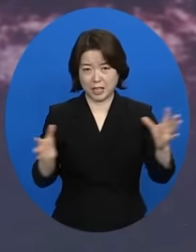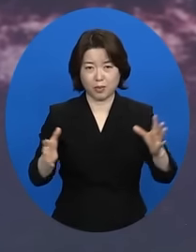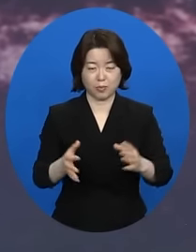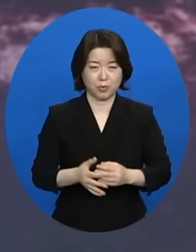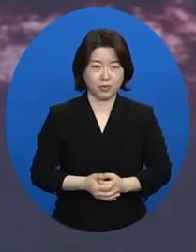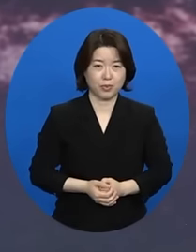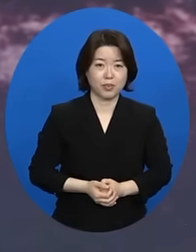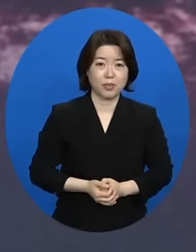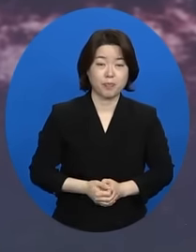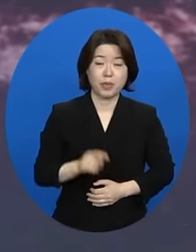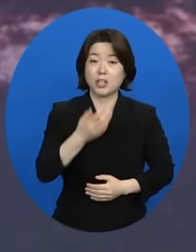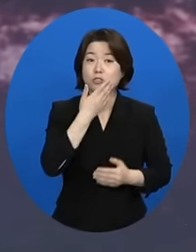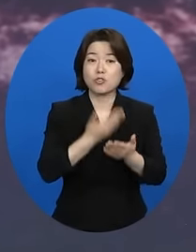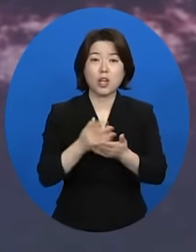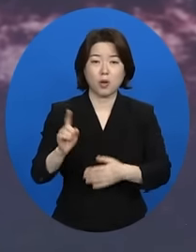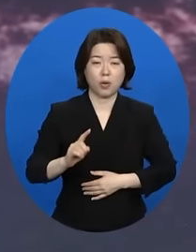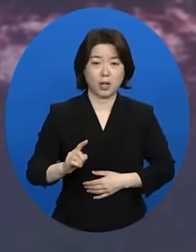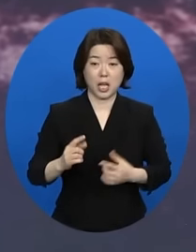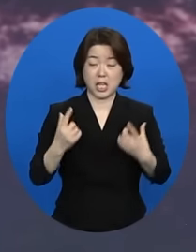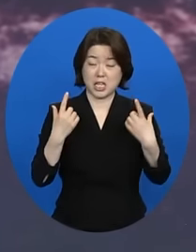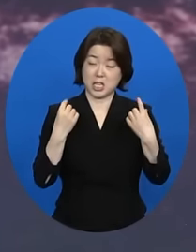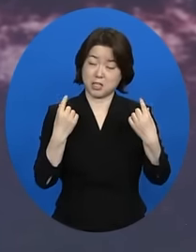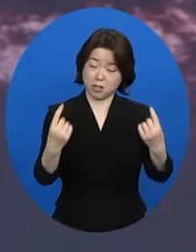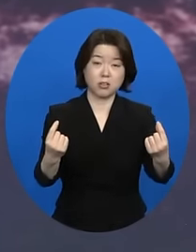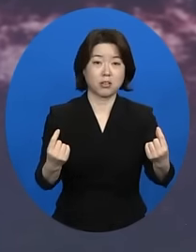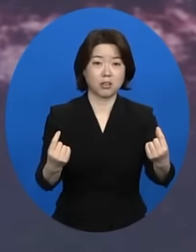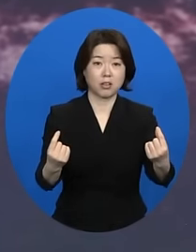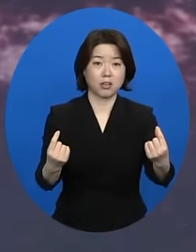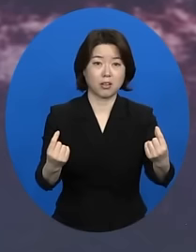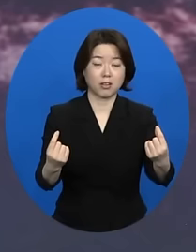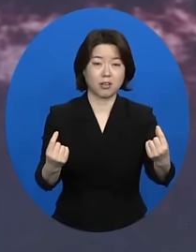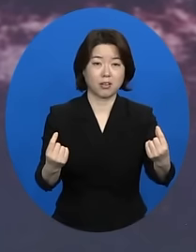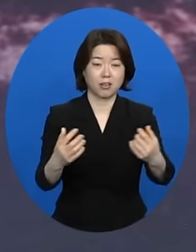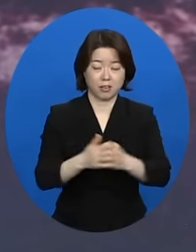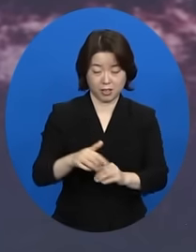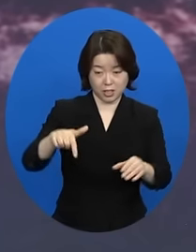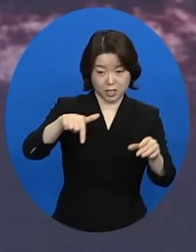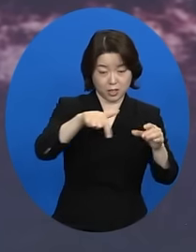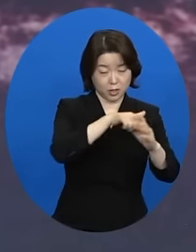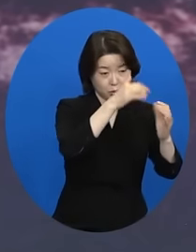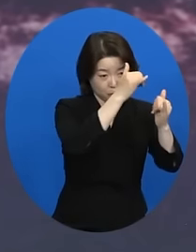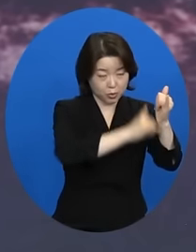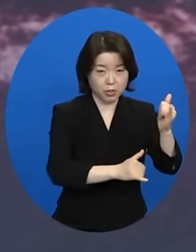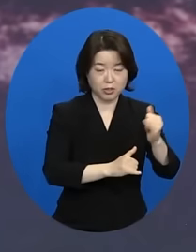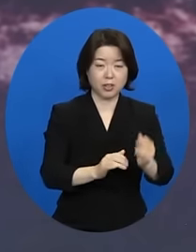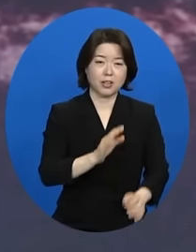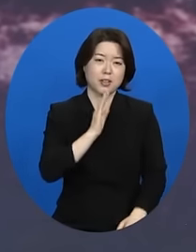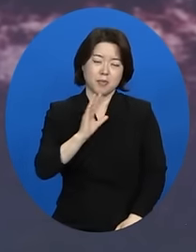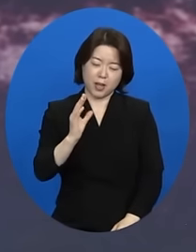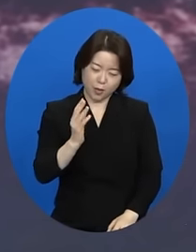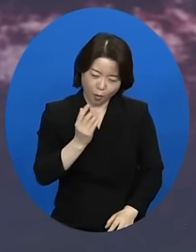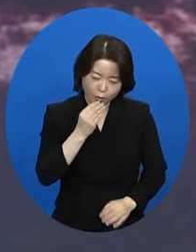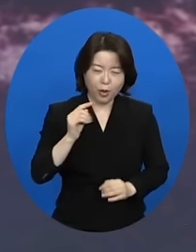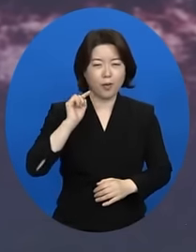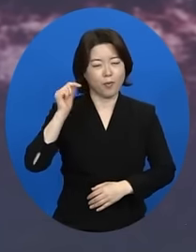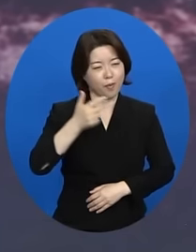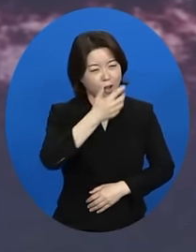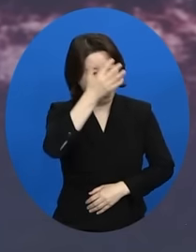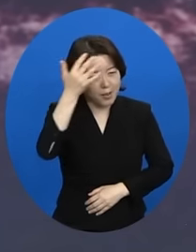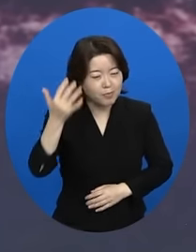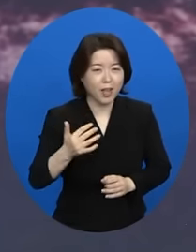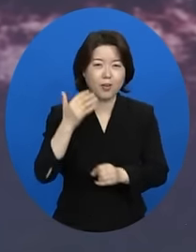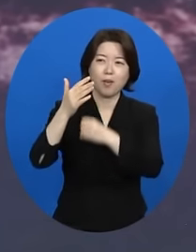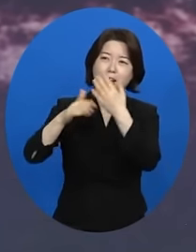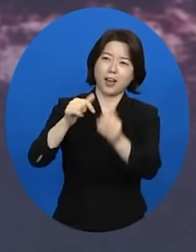여기에서 중요한 것은 한결같이라는 부분이에요. 그러니까 기독교 역사에는 정말 거룩하고 정말 아름답고 정말